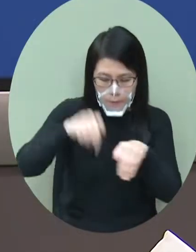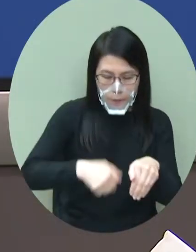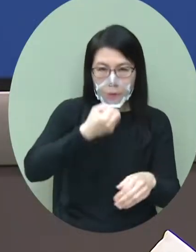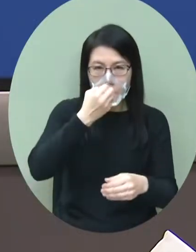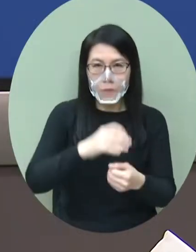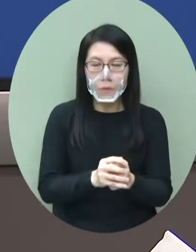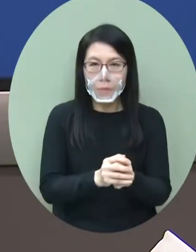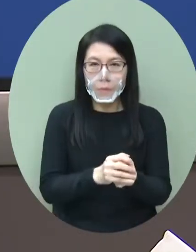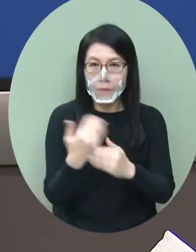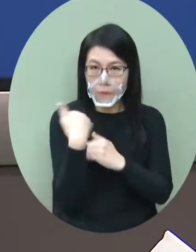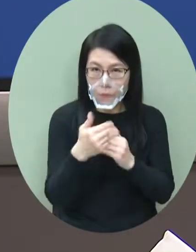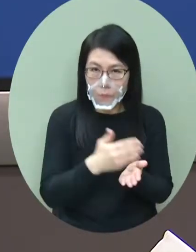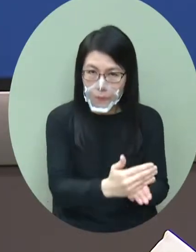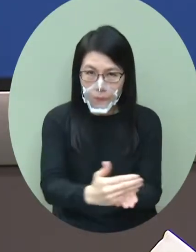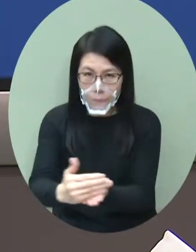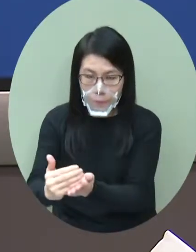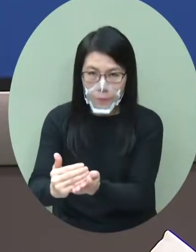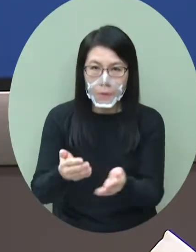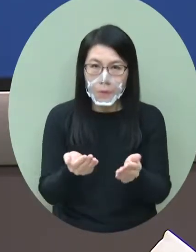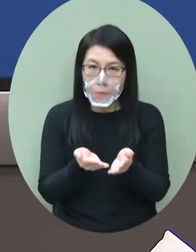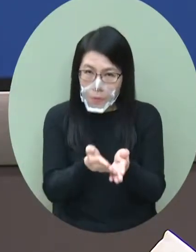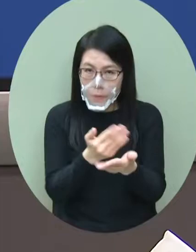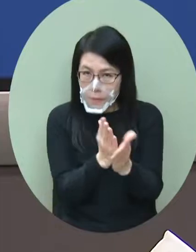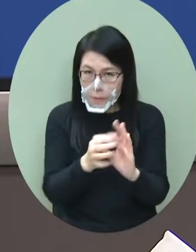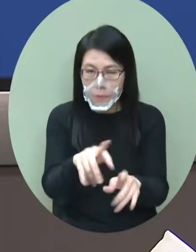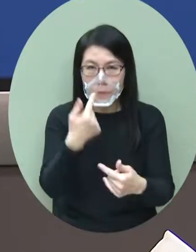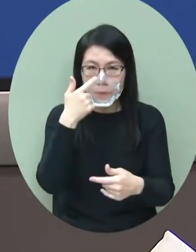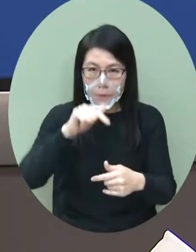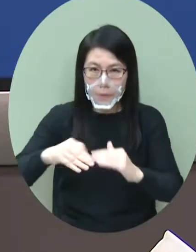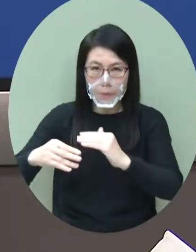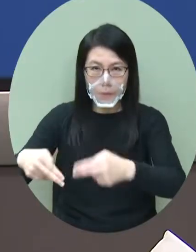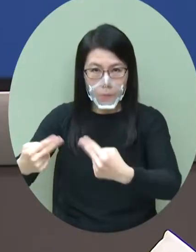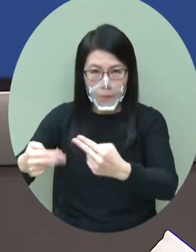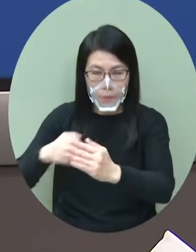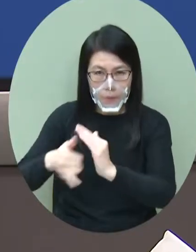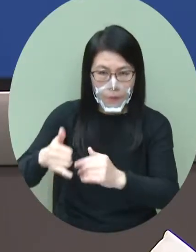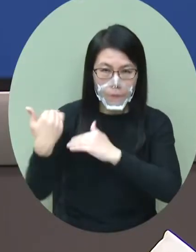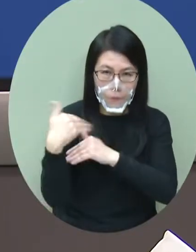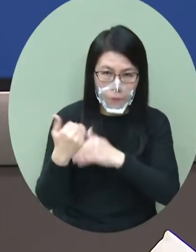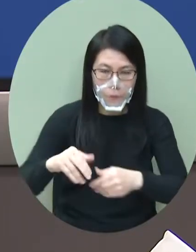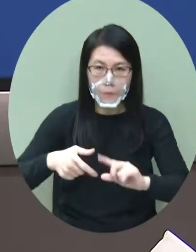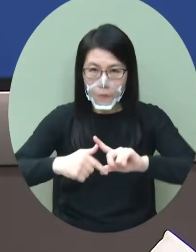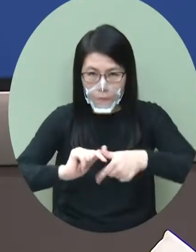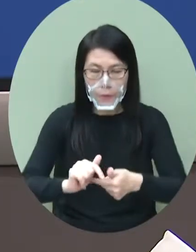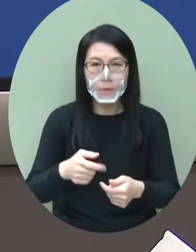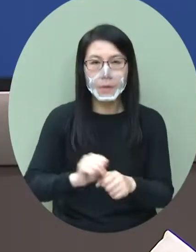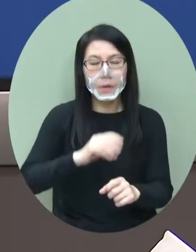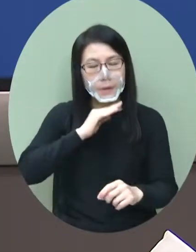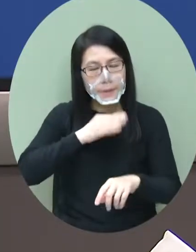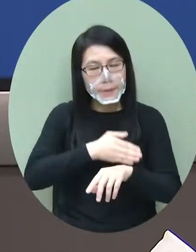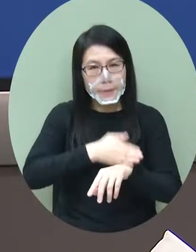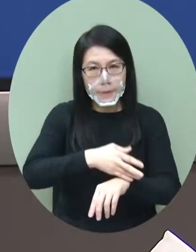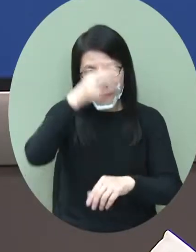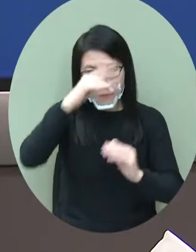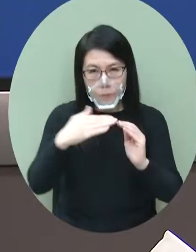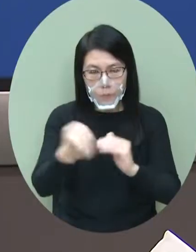这些物资到了香港的物流、货运，还有开辟一些新的跨境货运的渠道等等。稍后呢，